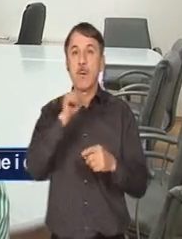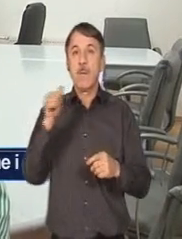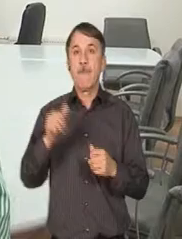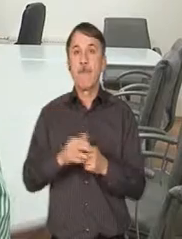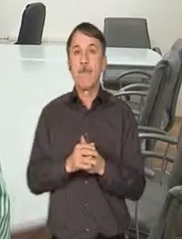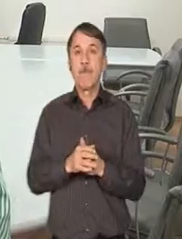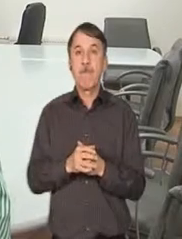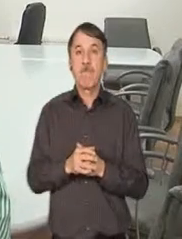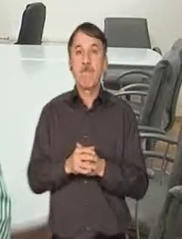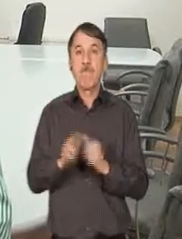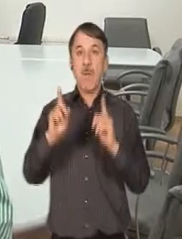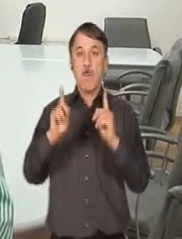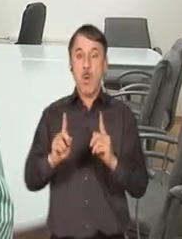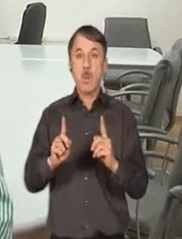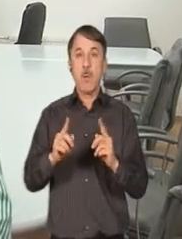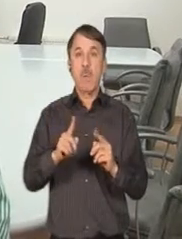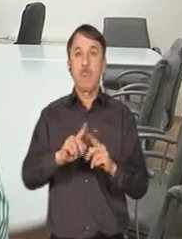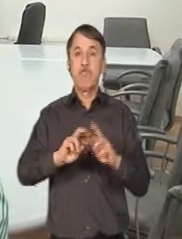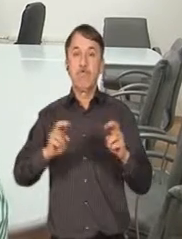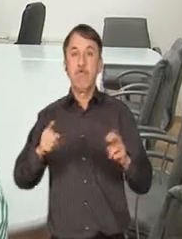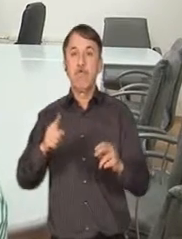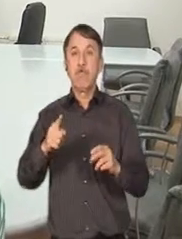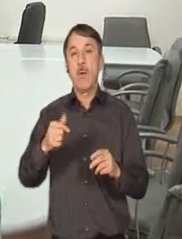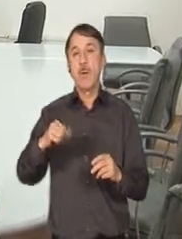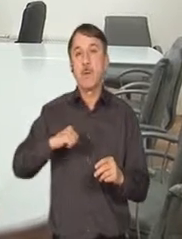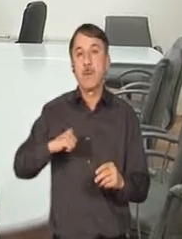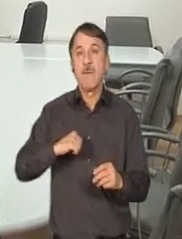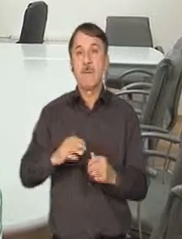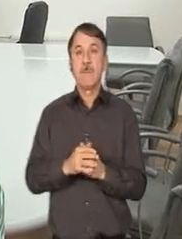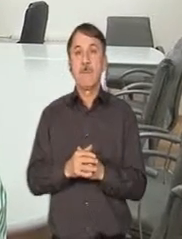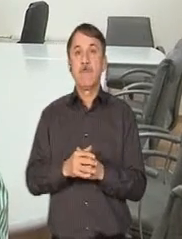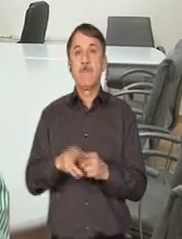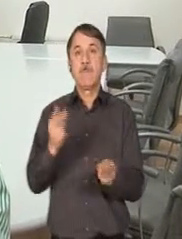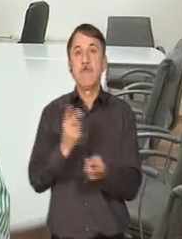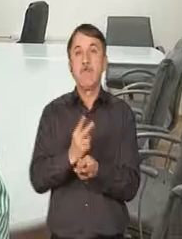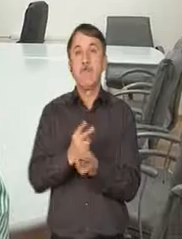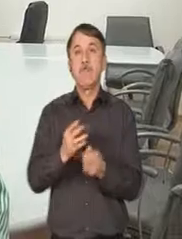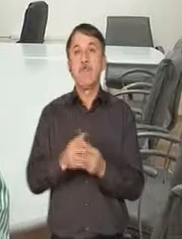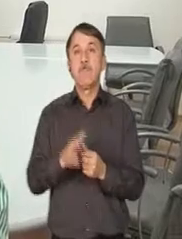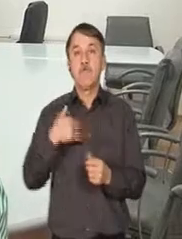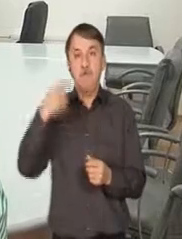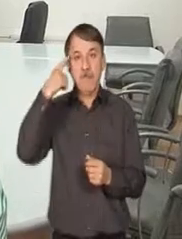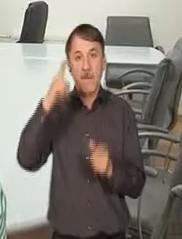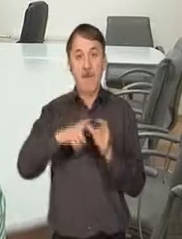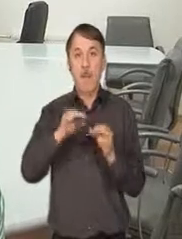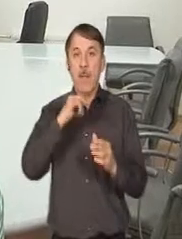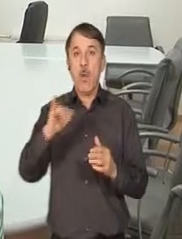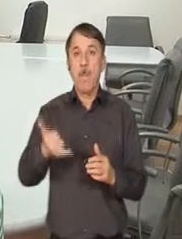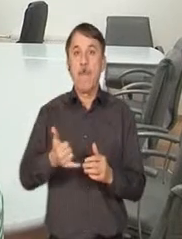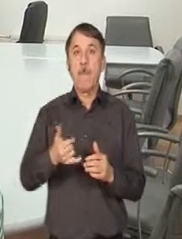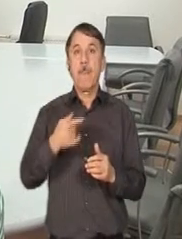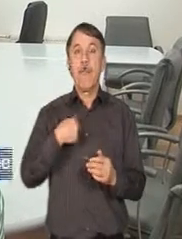Nismo očekivali toliko mali broj zainteresovanih, mislili smo da će ih biti više, naravno na najlom